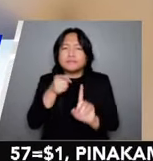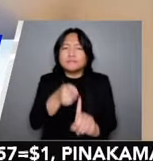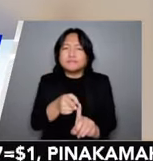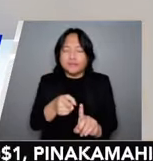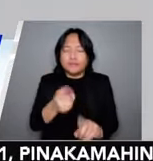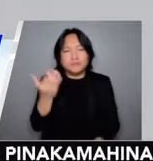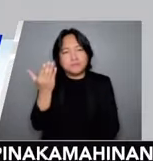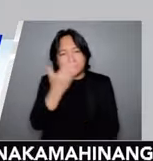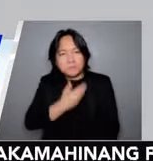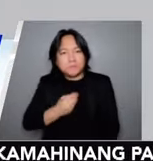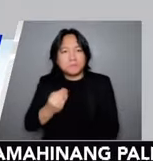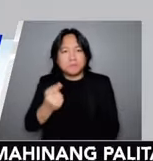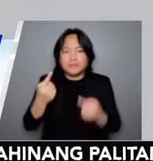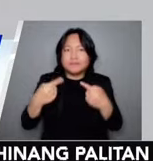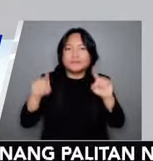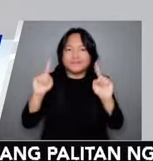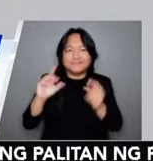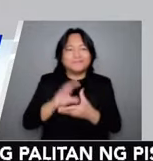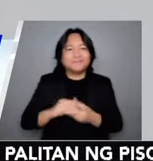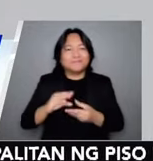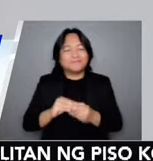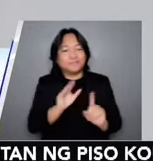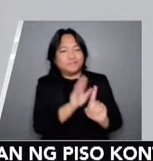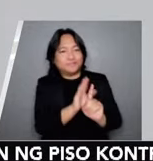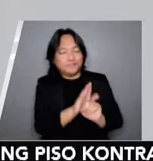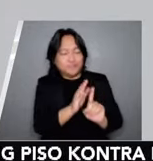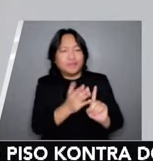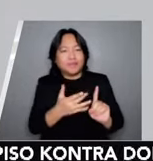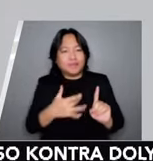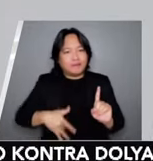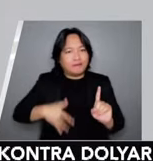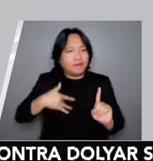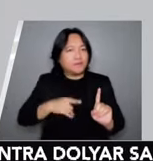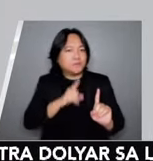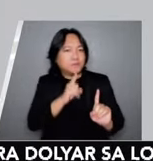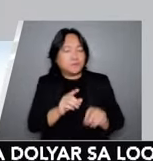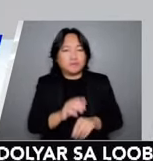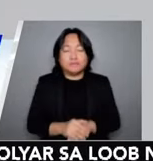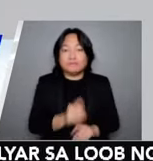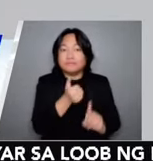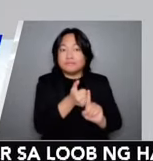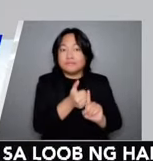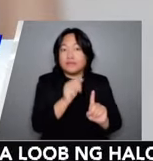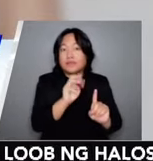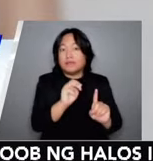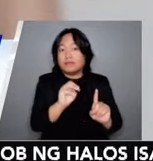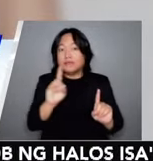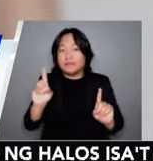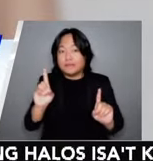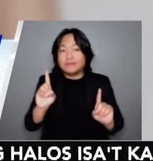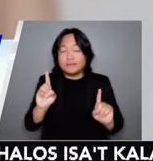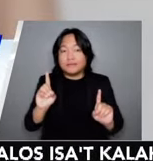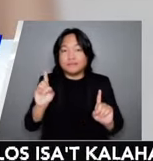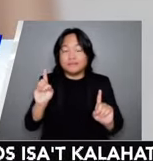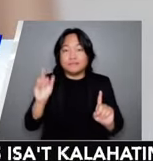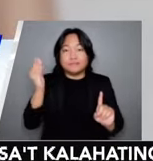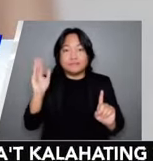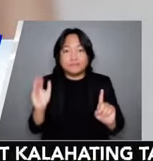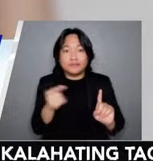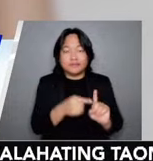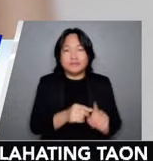sa kwento ng kanyang buhay. Speaking of MMD, dumalo rin kamakailan ng Sparkle Star sa isang fashion event sa Seoul, South